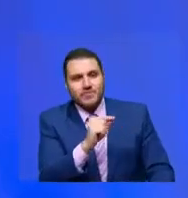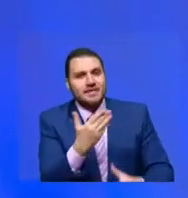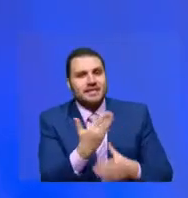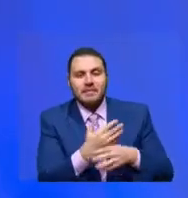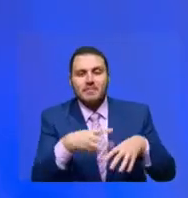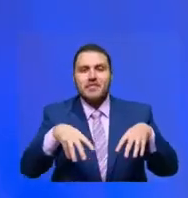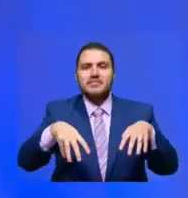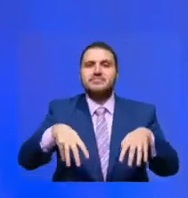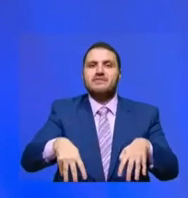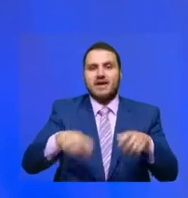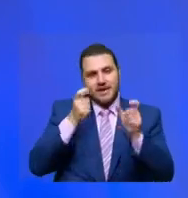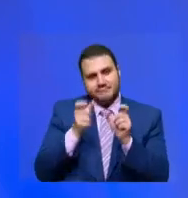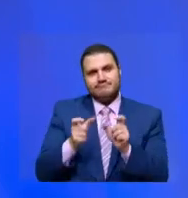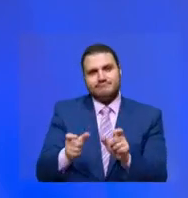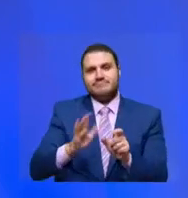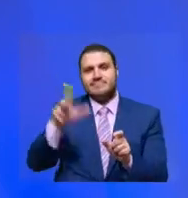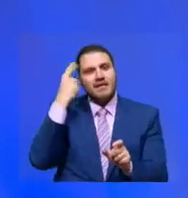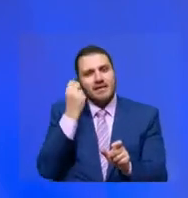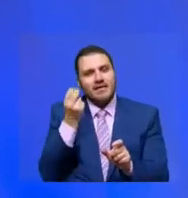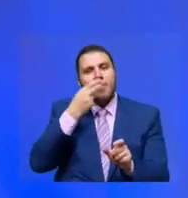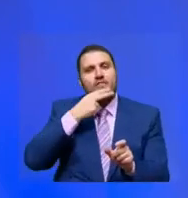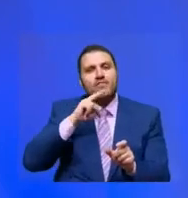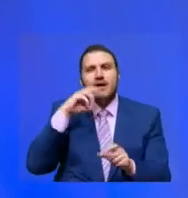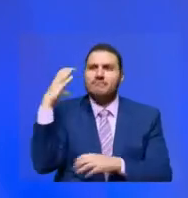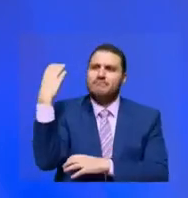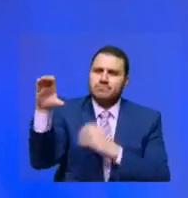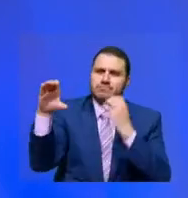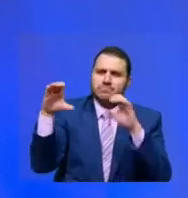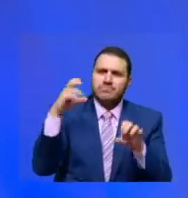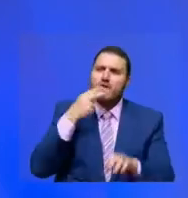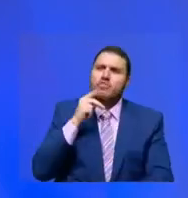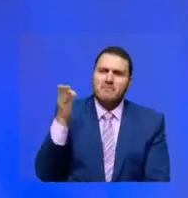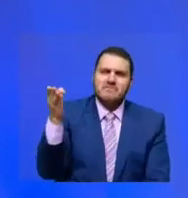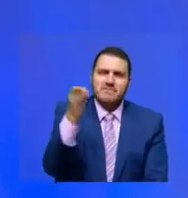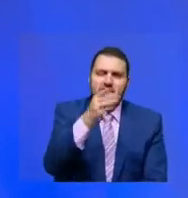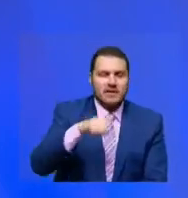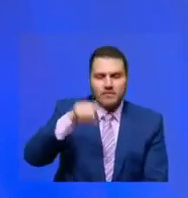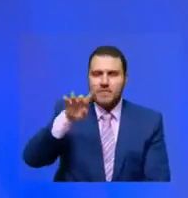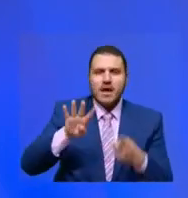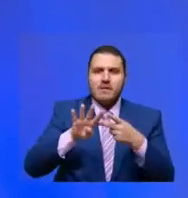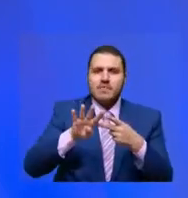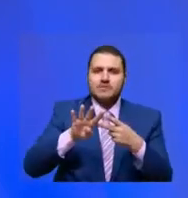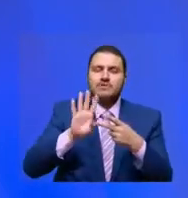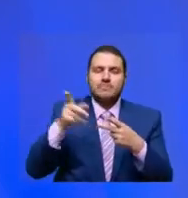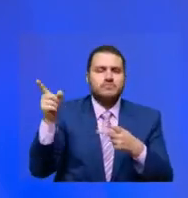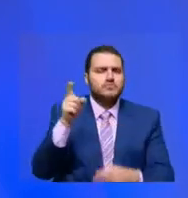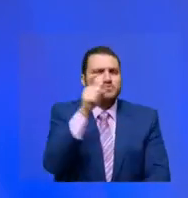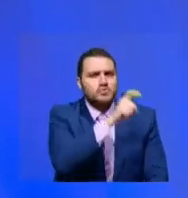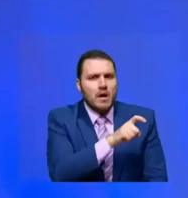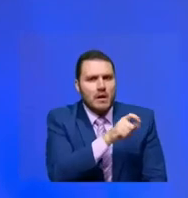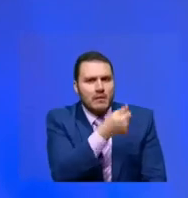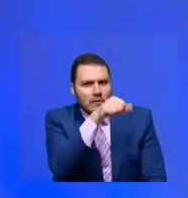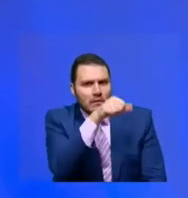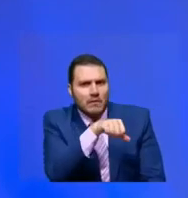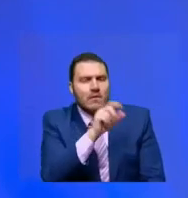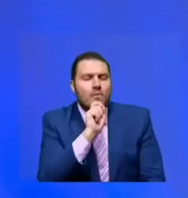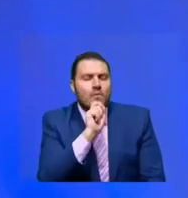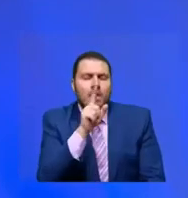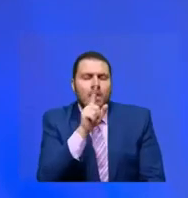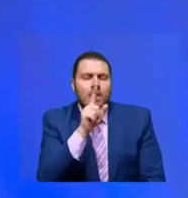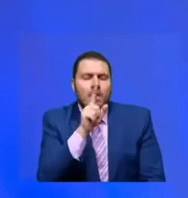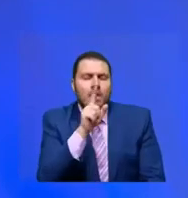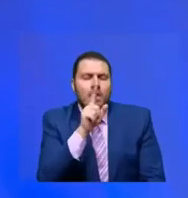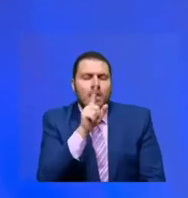دفاع ضد كل إشاعة أو معلومة غير صحيحة على مدى 24 ساعة، وهي جهود نسلط عليها الضوء من